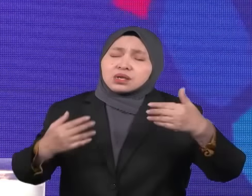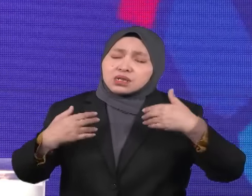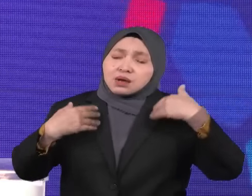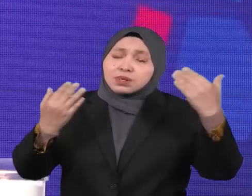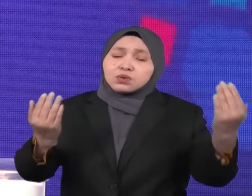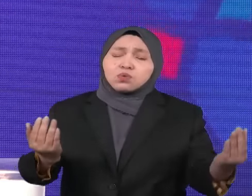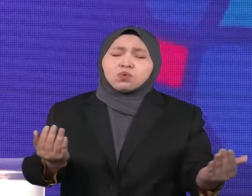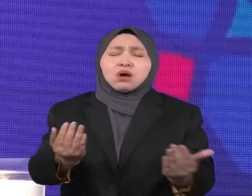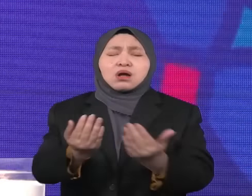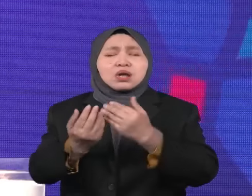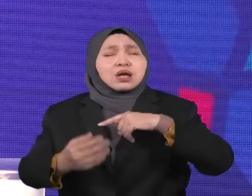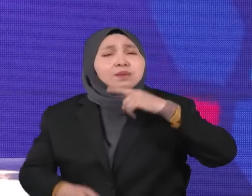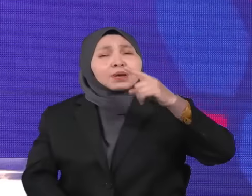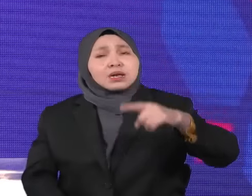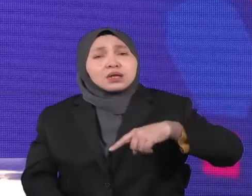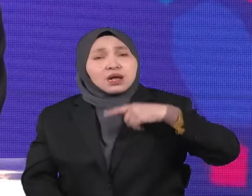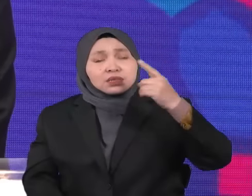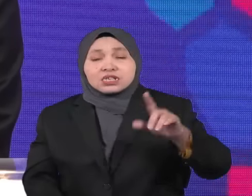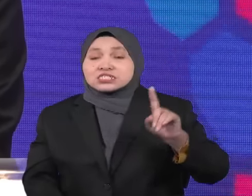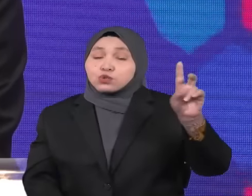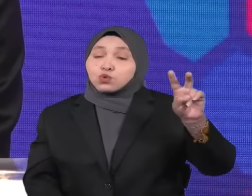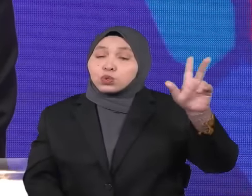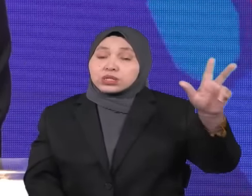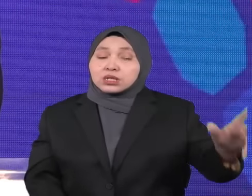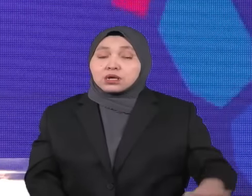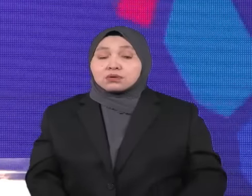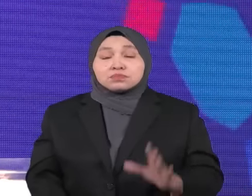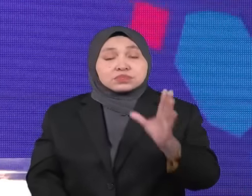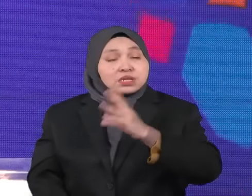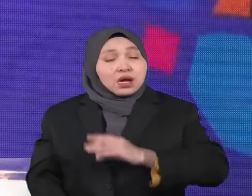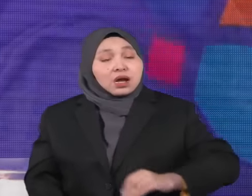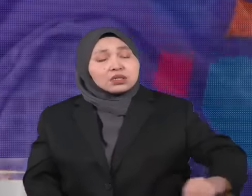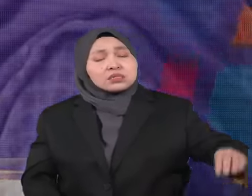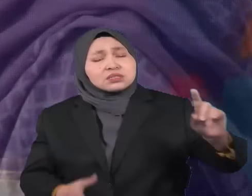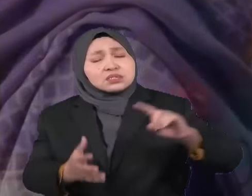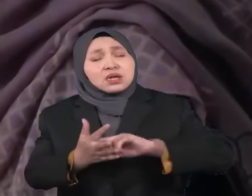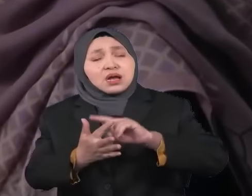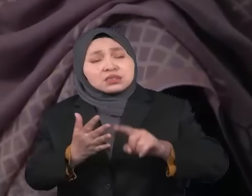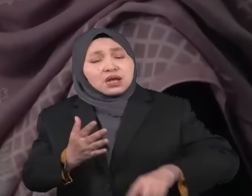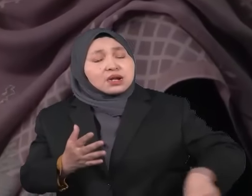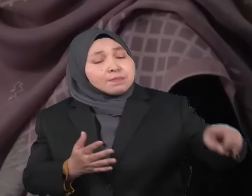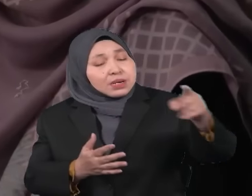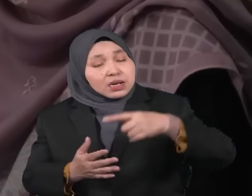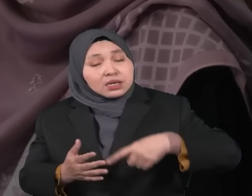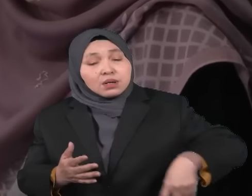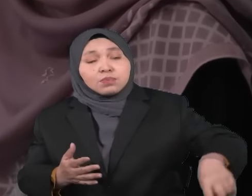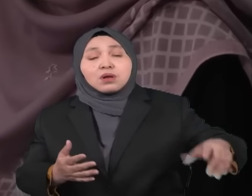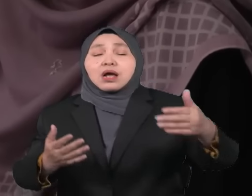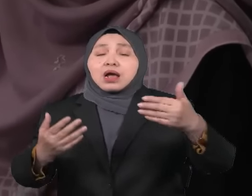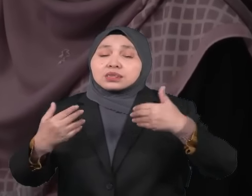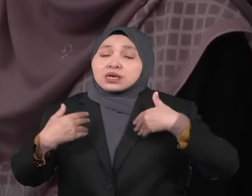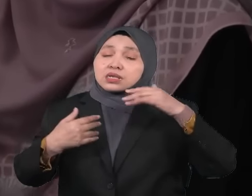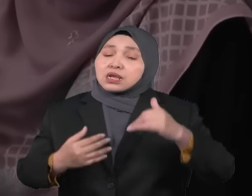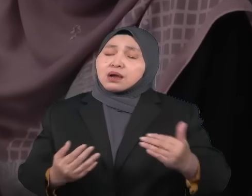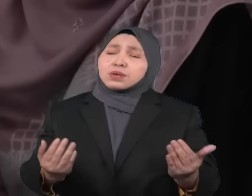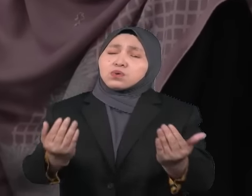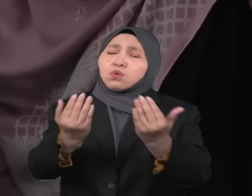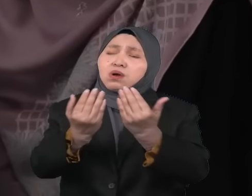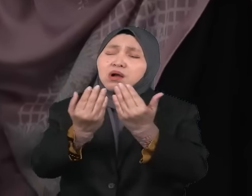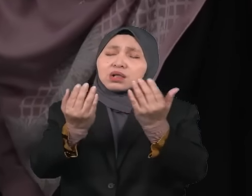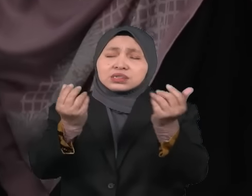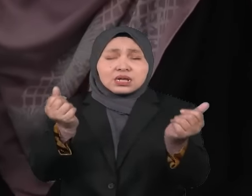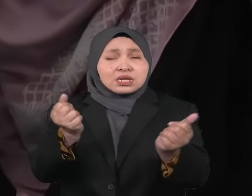yaqulu rabbana, 1 2 3, wa minhum man